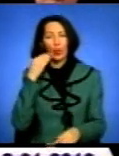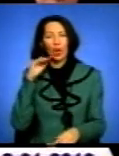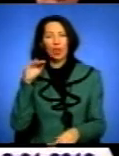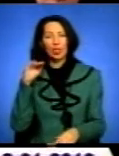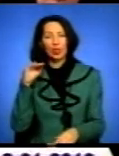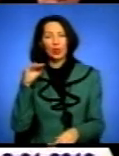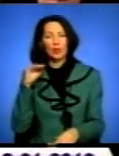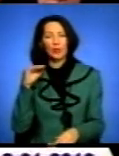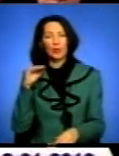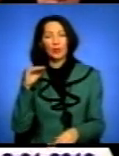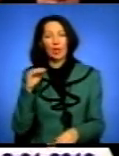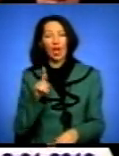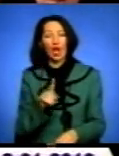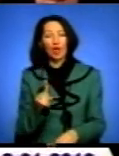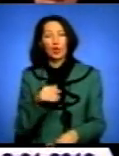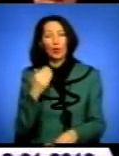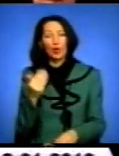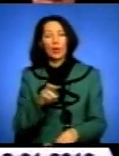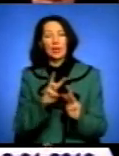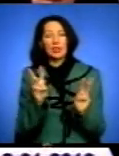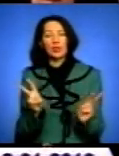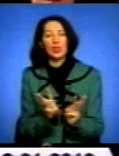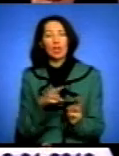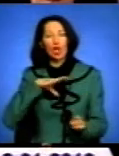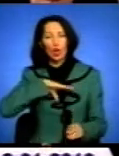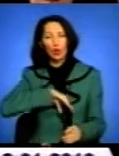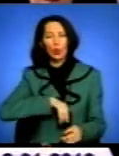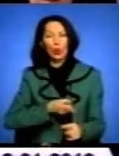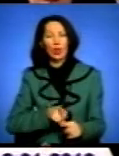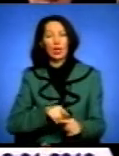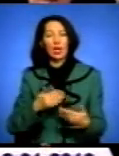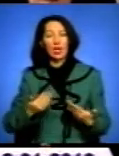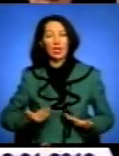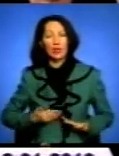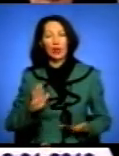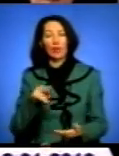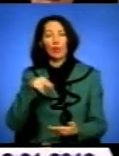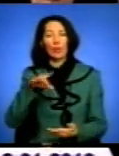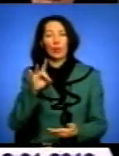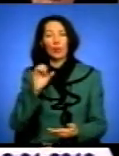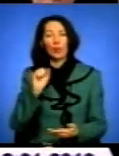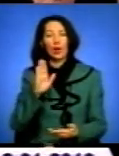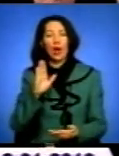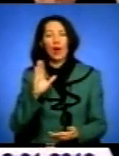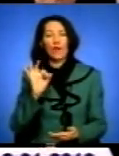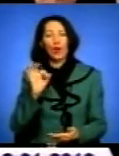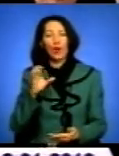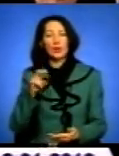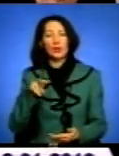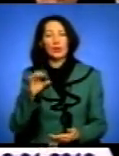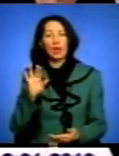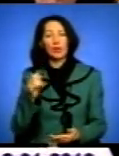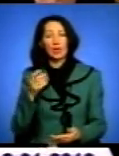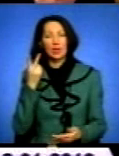покращувалось. І щоб той Святий Дух, який живе в православ'ї, він завжди давав нам